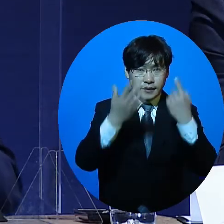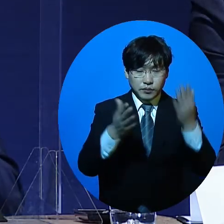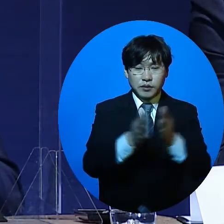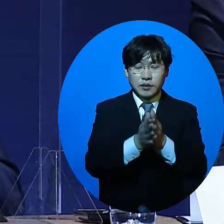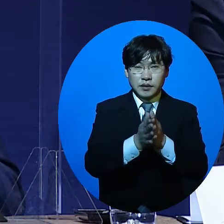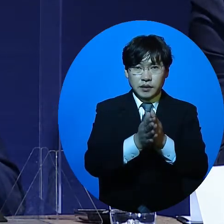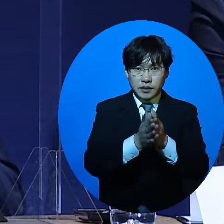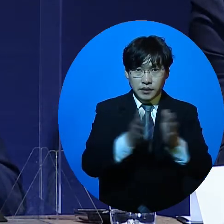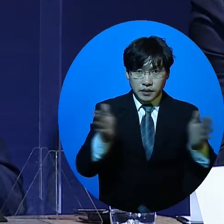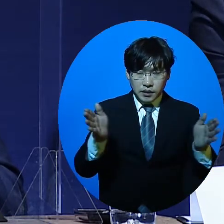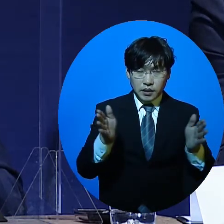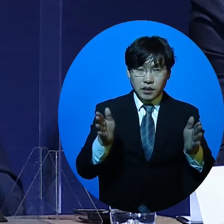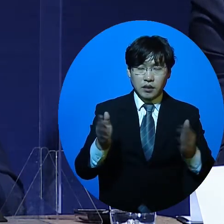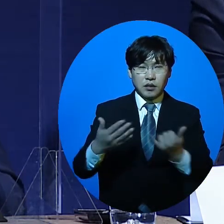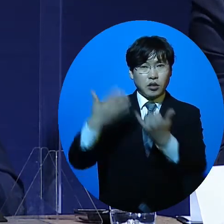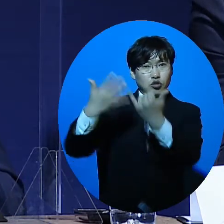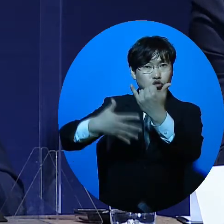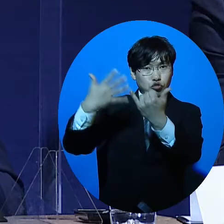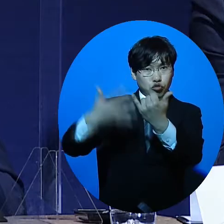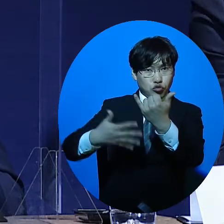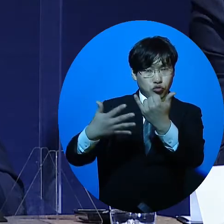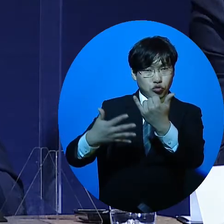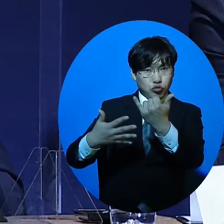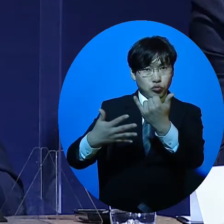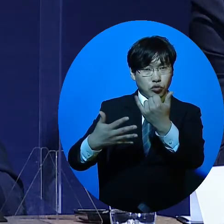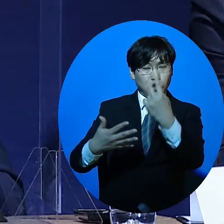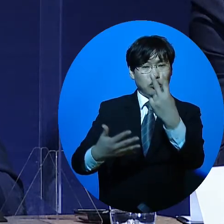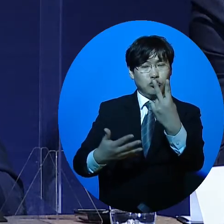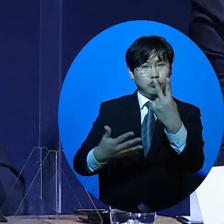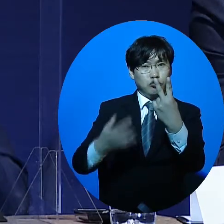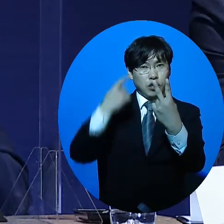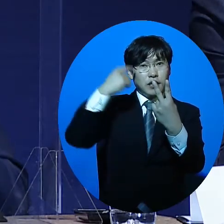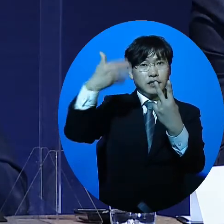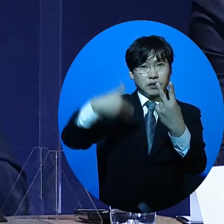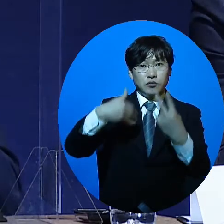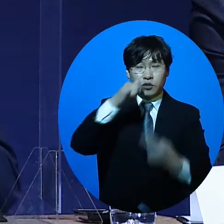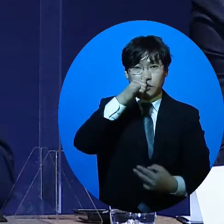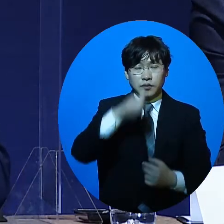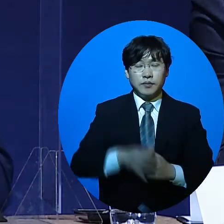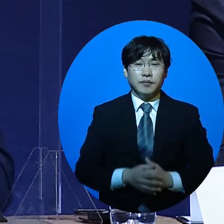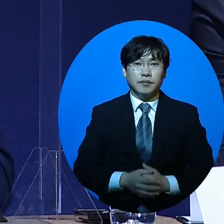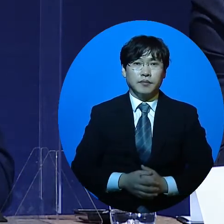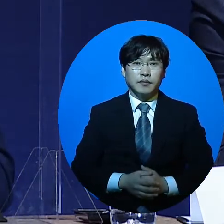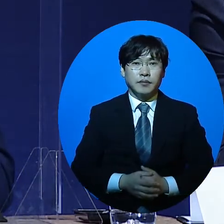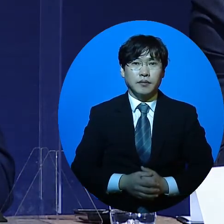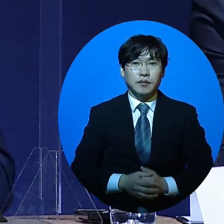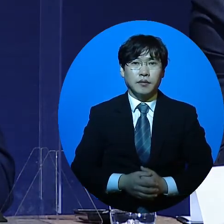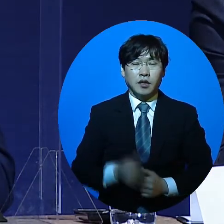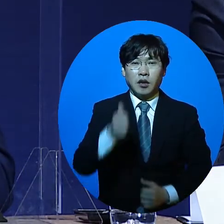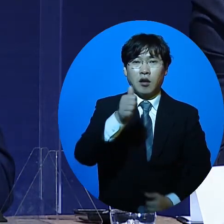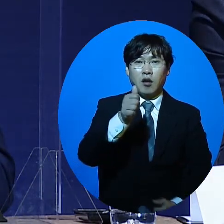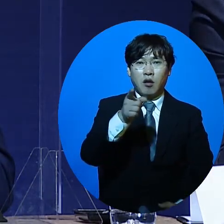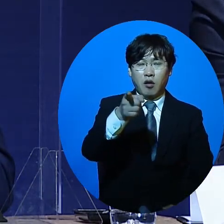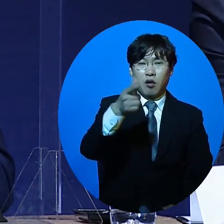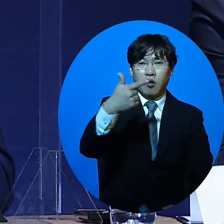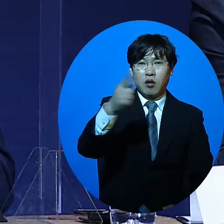하고요. 지금 유튜브에서 2개의 질문이 들어왔습니다. 우리 허남진